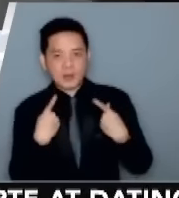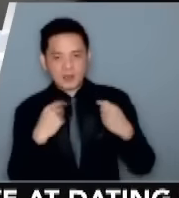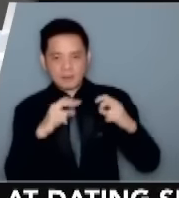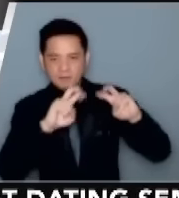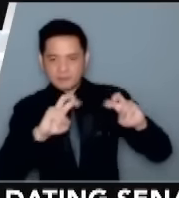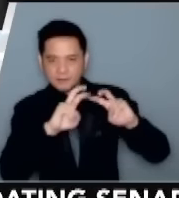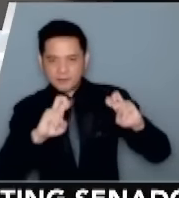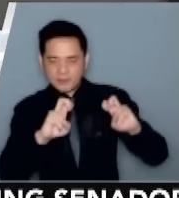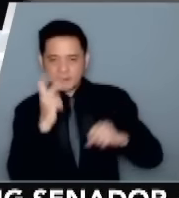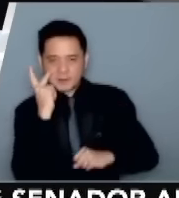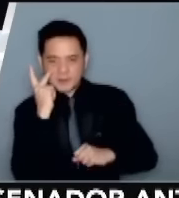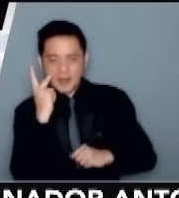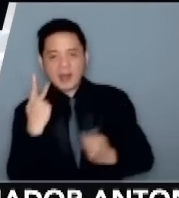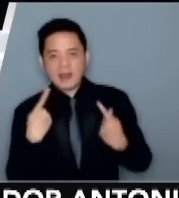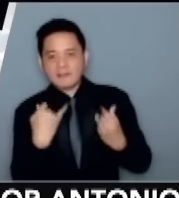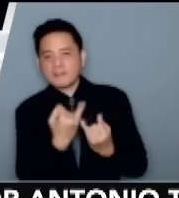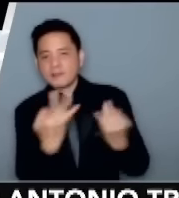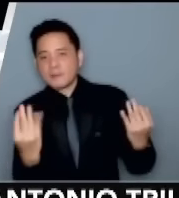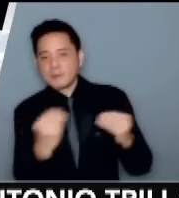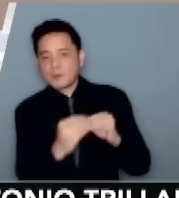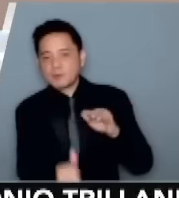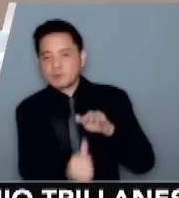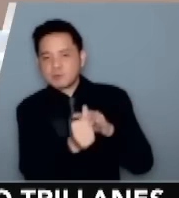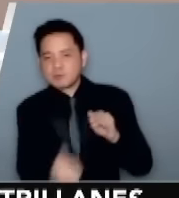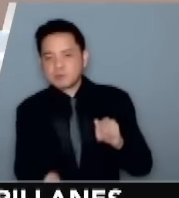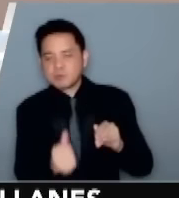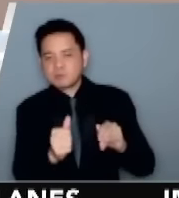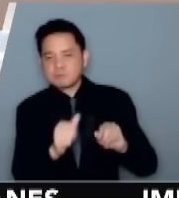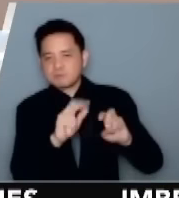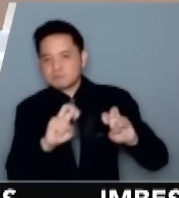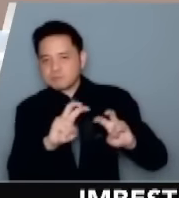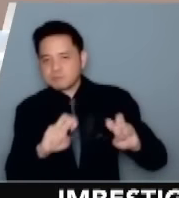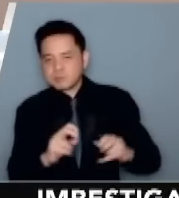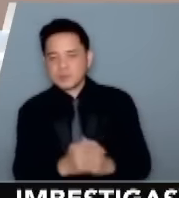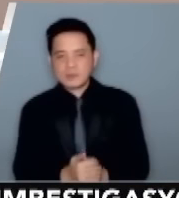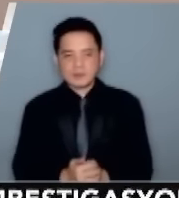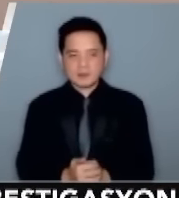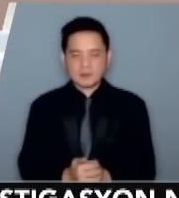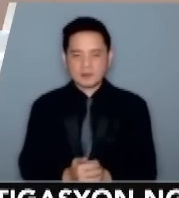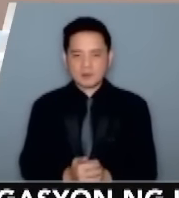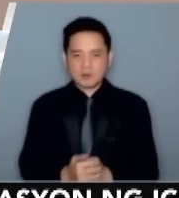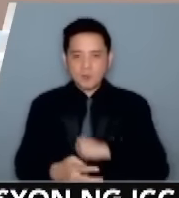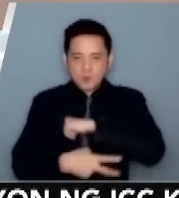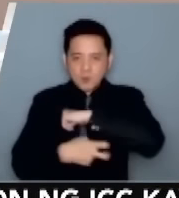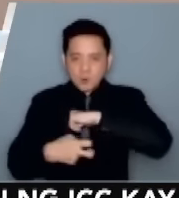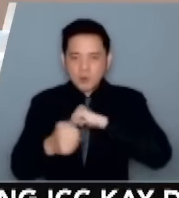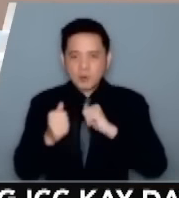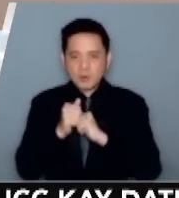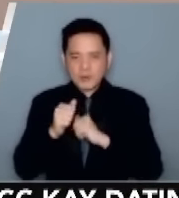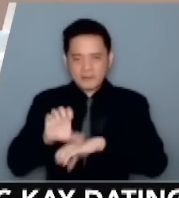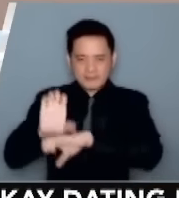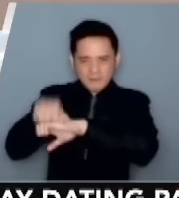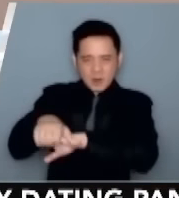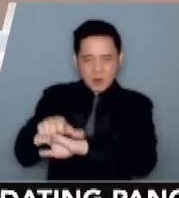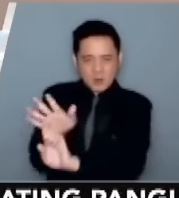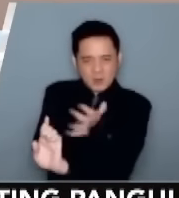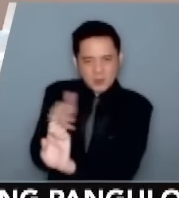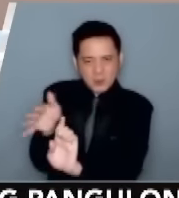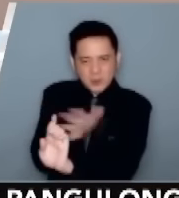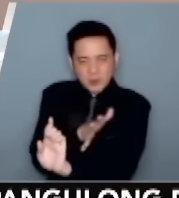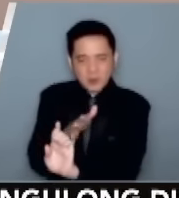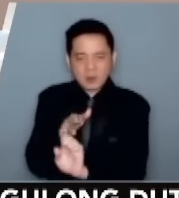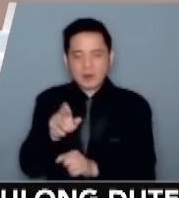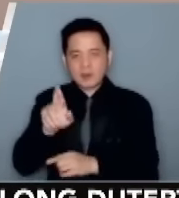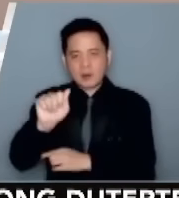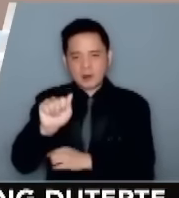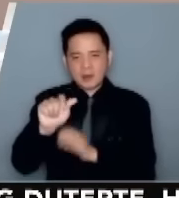pahayag ang suspect na naharap sa patong-patong na reklamo. Robbery with intimidation against person in relation with RA